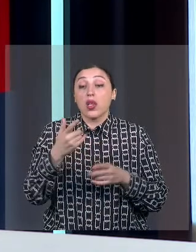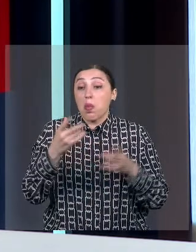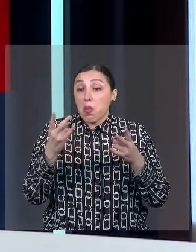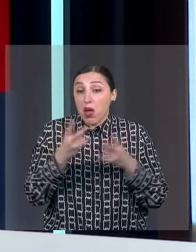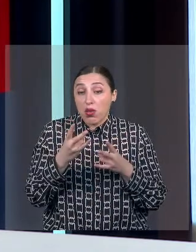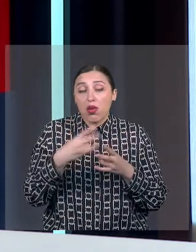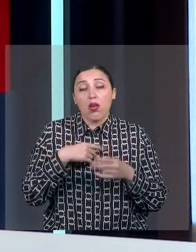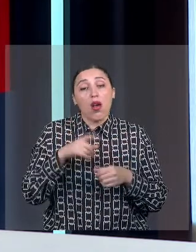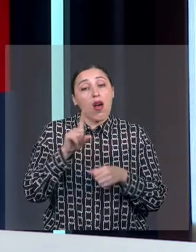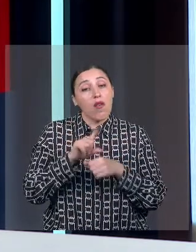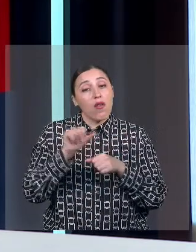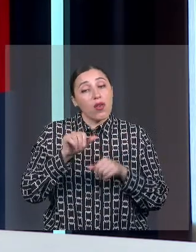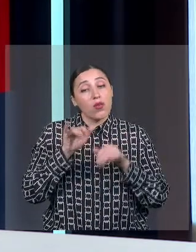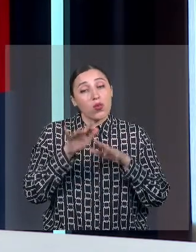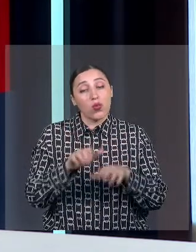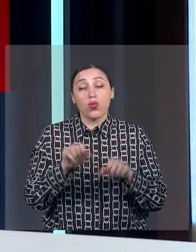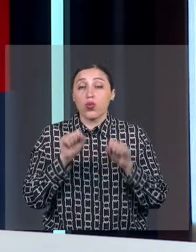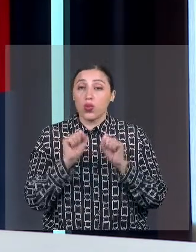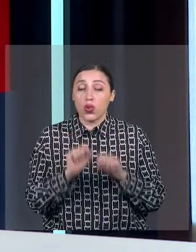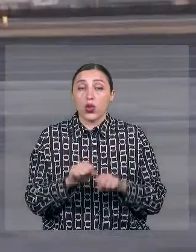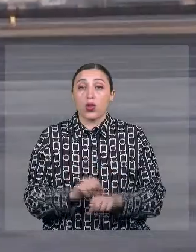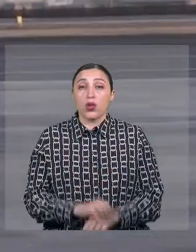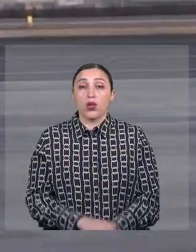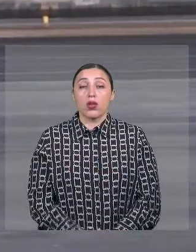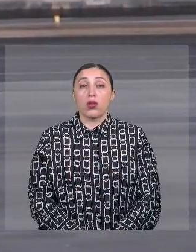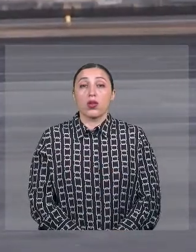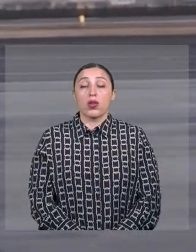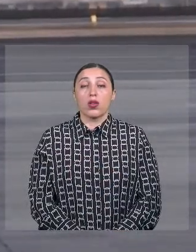այլ քայլեր ևս ձեռնարկել։